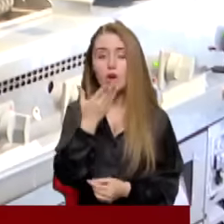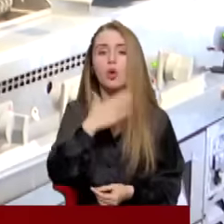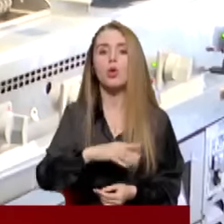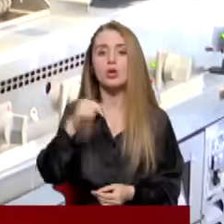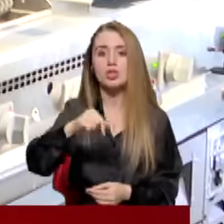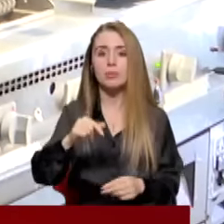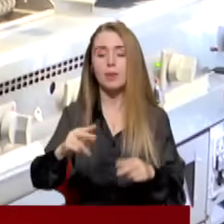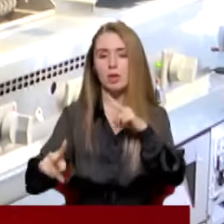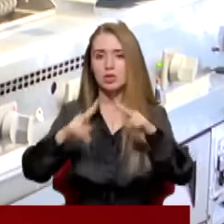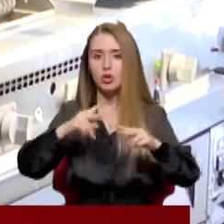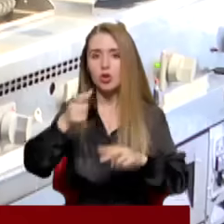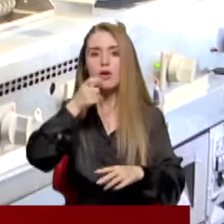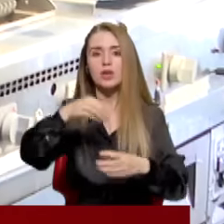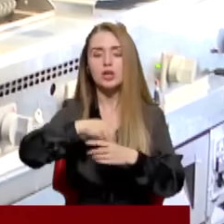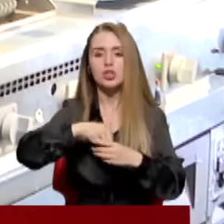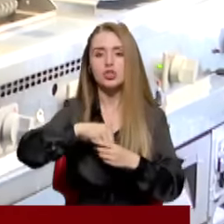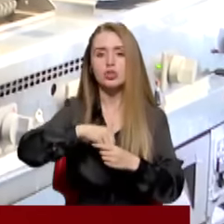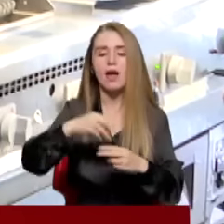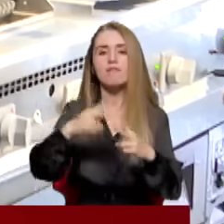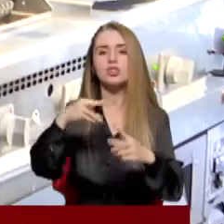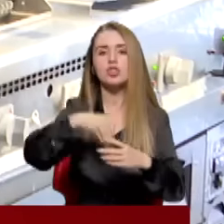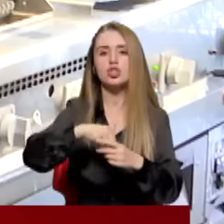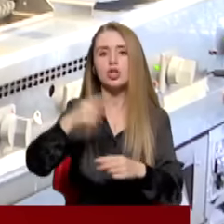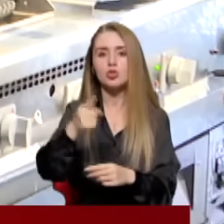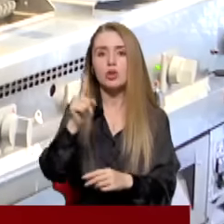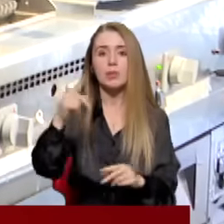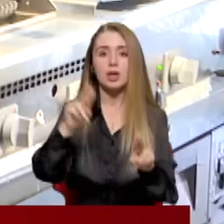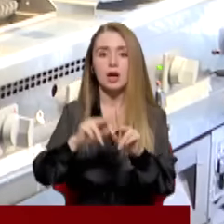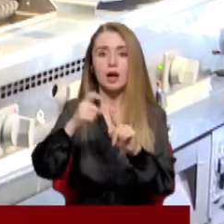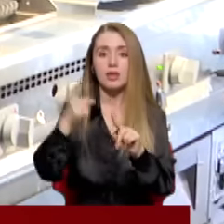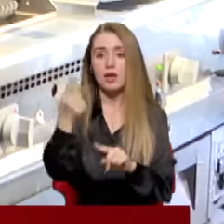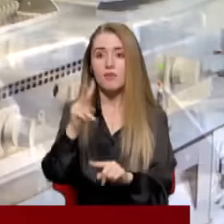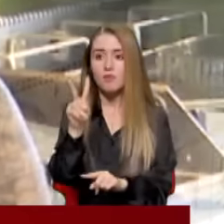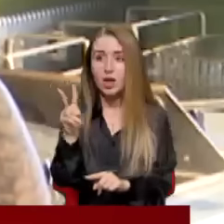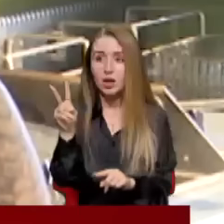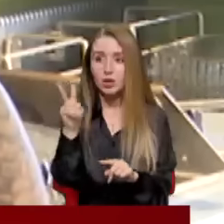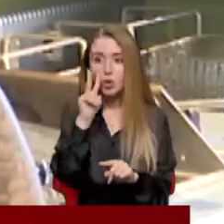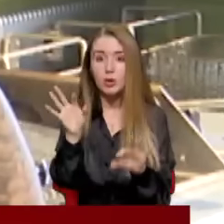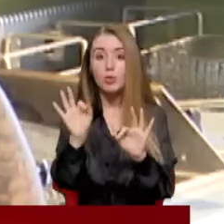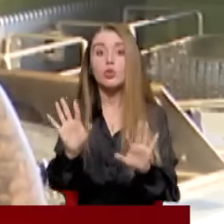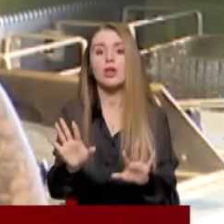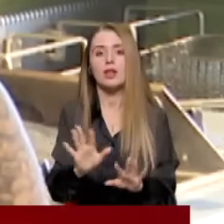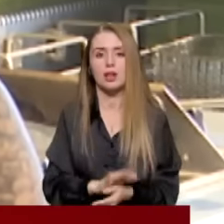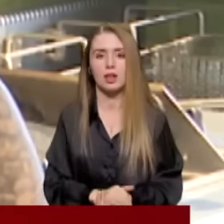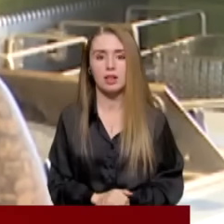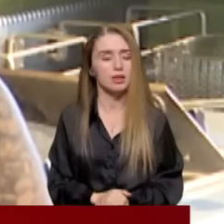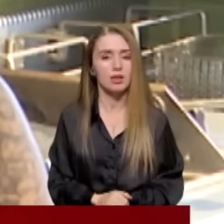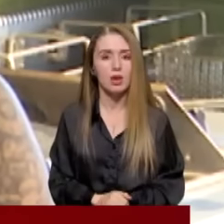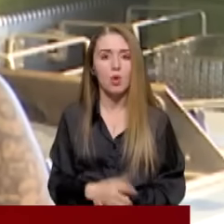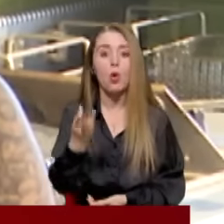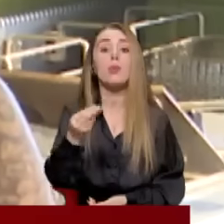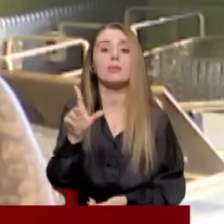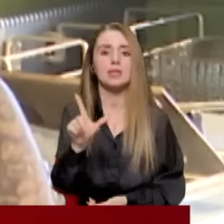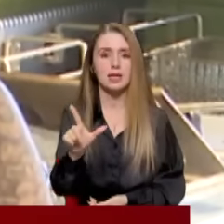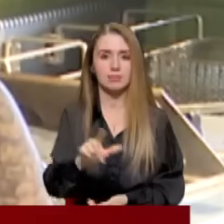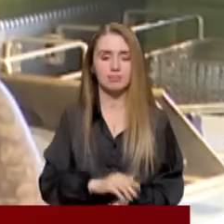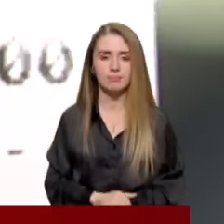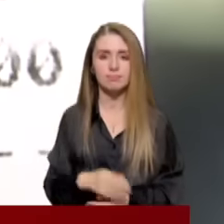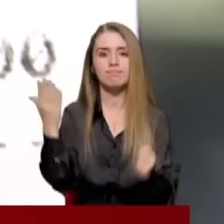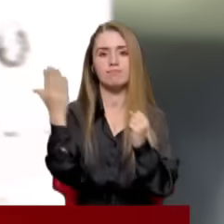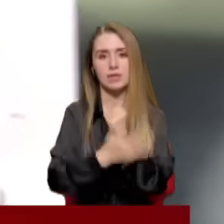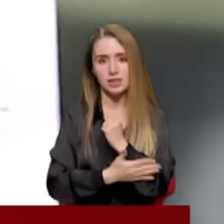an bir restoranda ve kafede ödediğiniz fişte %1 KDV görmeniz normal şartlarda mümkün değil. Değil. Değil yani, olmaması gerekiyor.